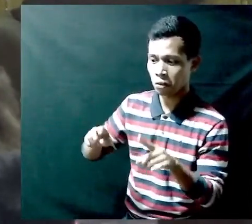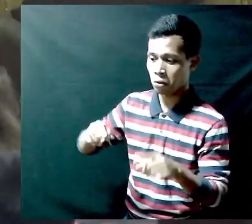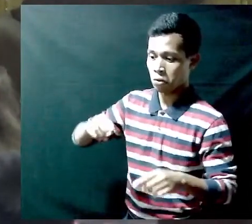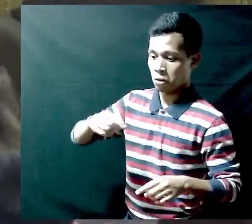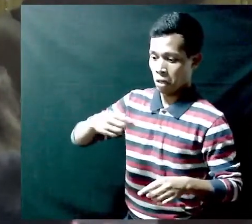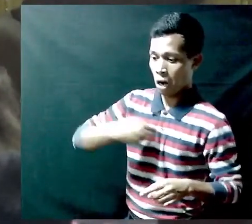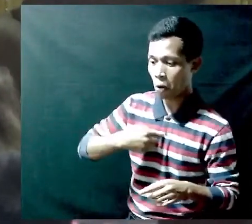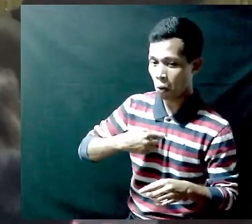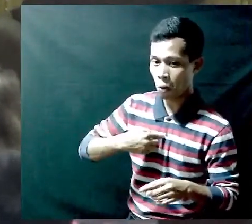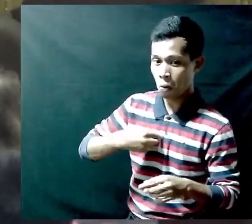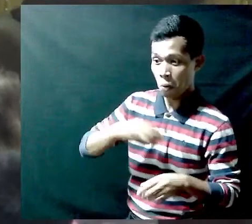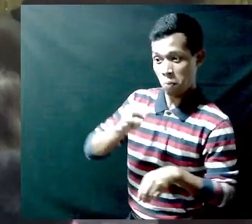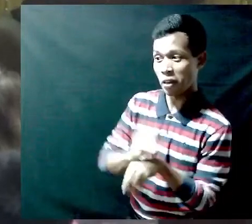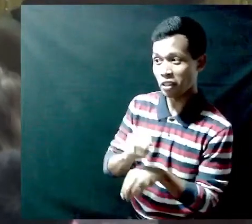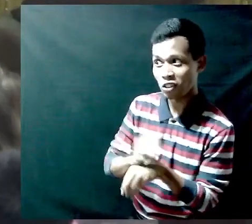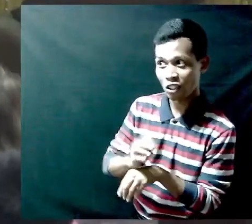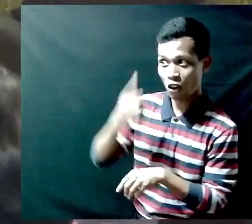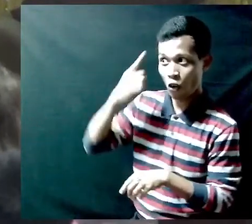Lord.